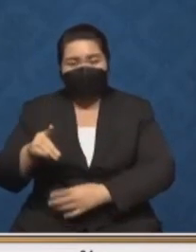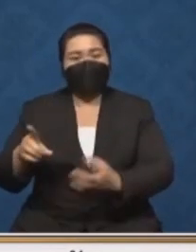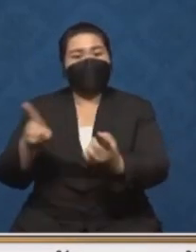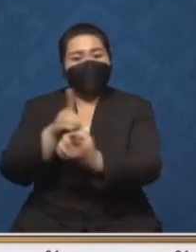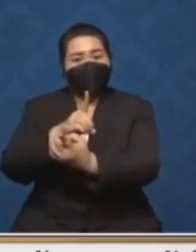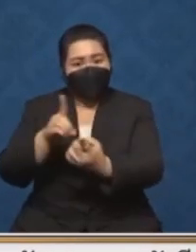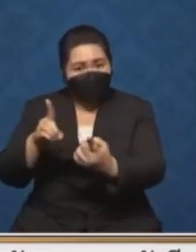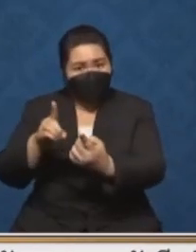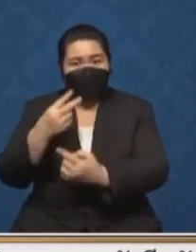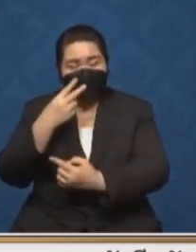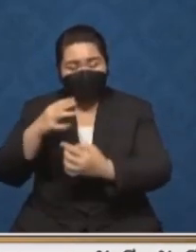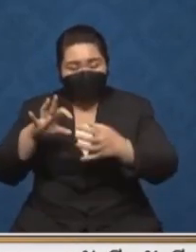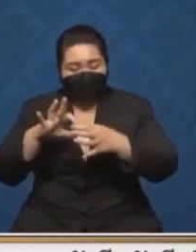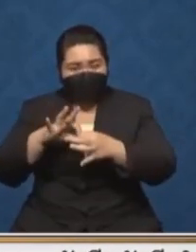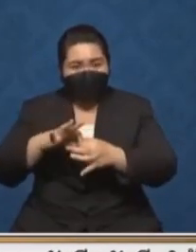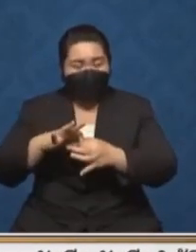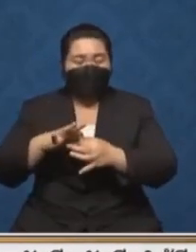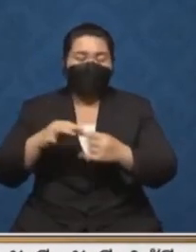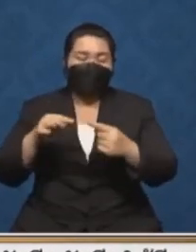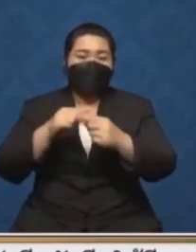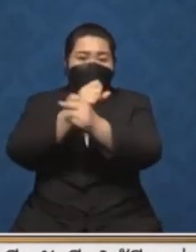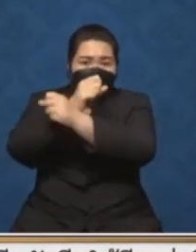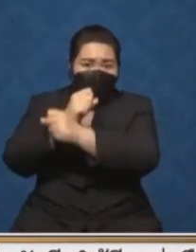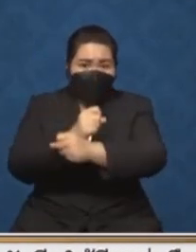ะสาธราสุขของประเทศ